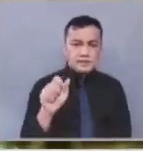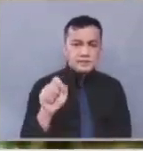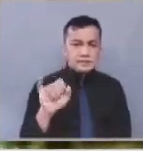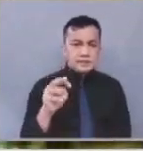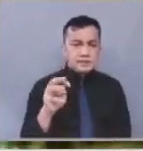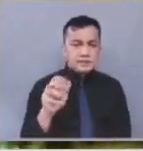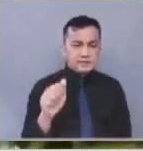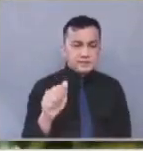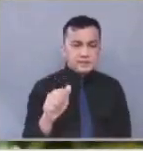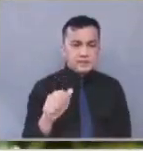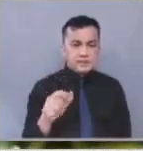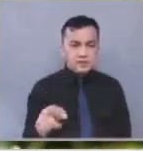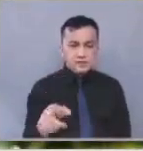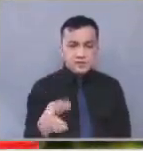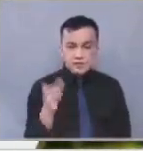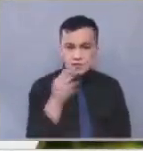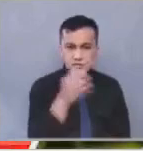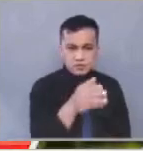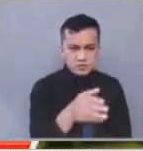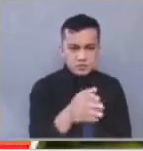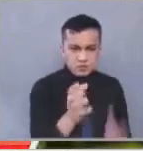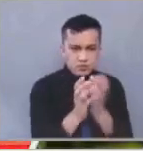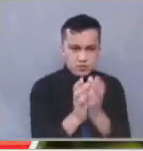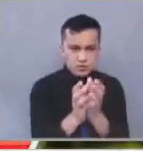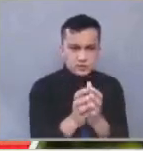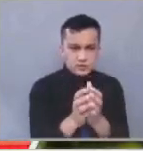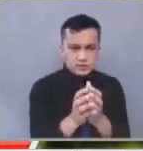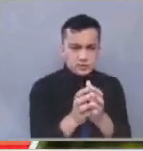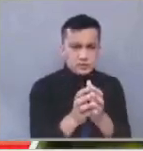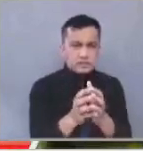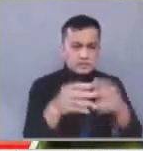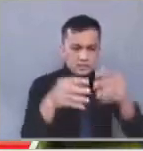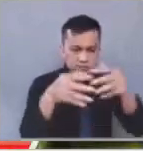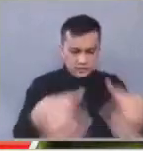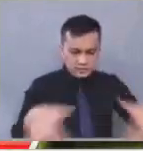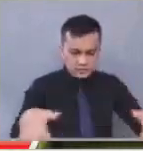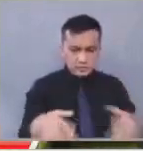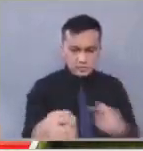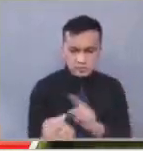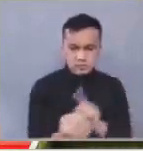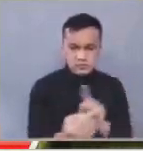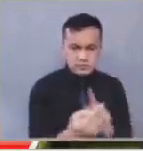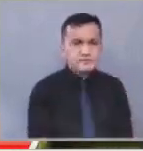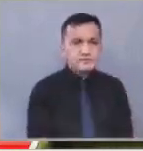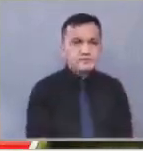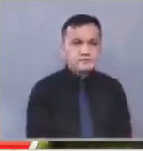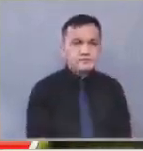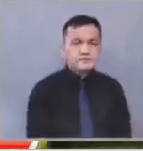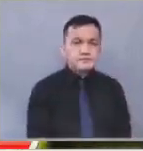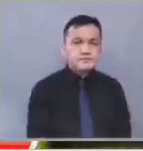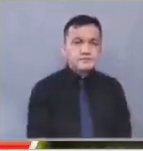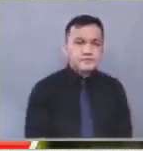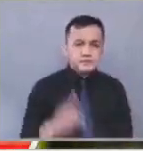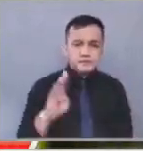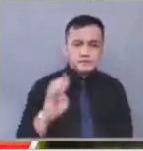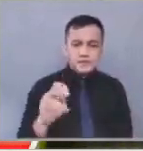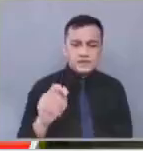community base, no? Grassroots level approach tayo. Kaya nag-tie up ang, ano, ang Beta Sigma fraternity dun sa